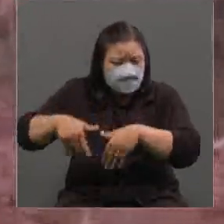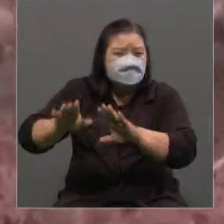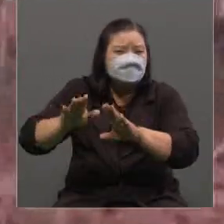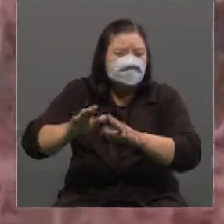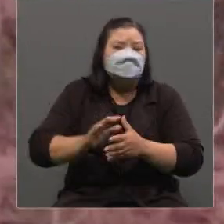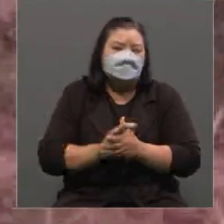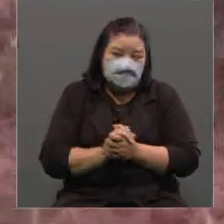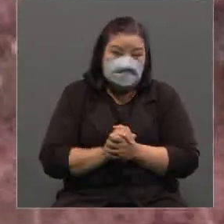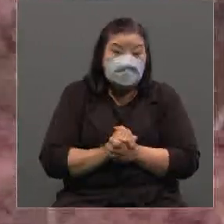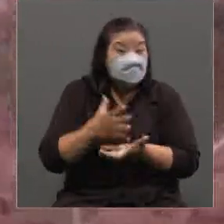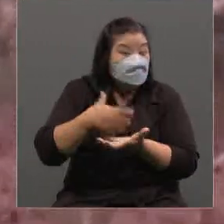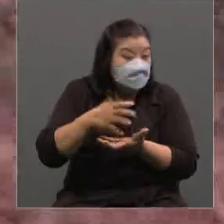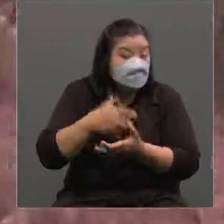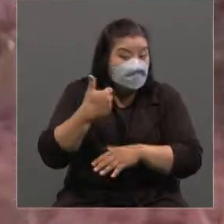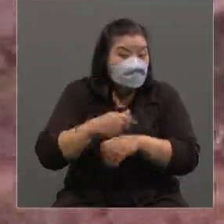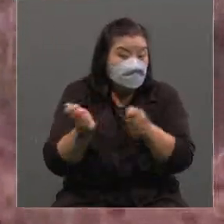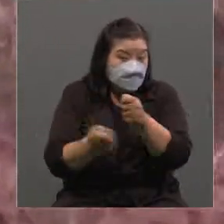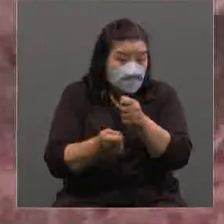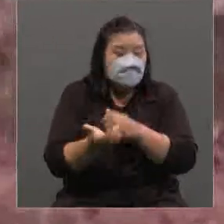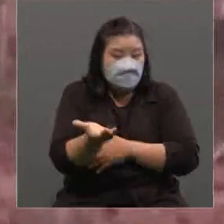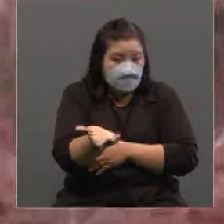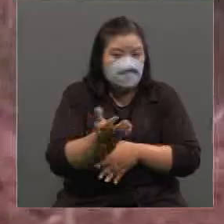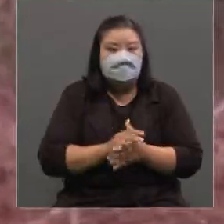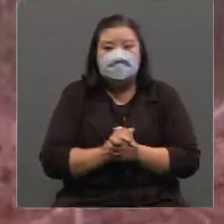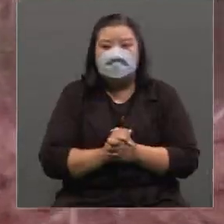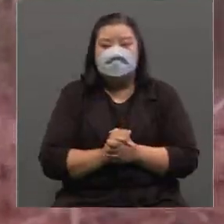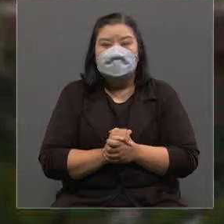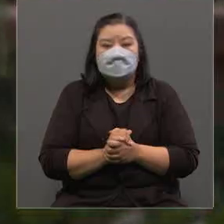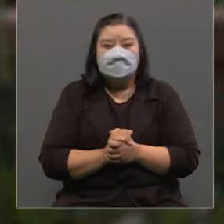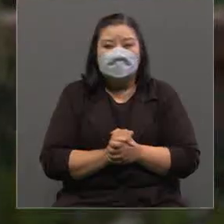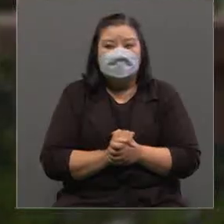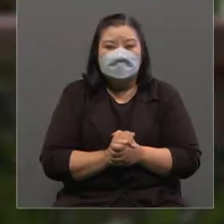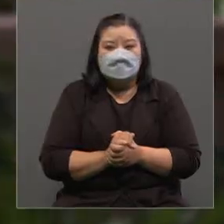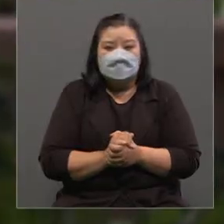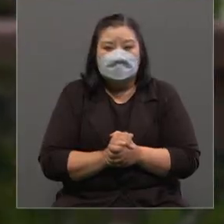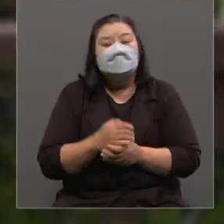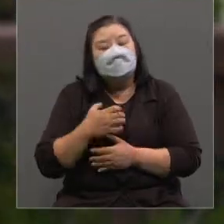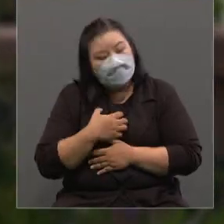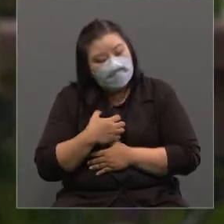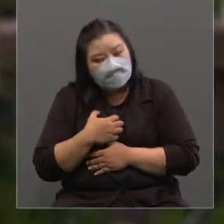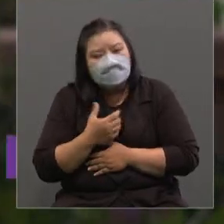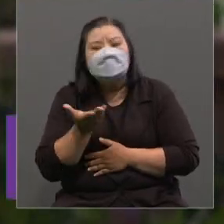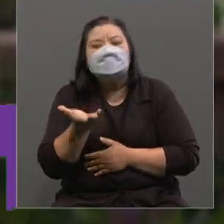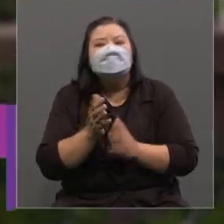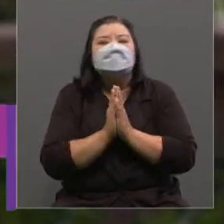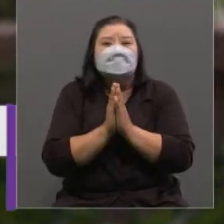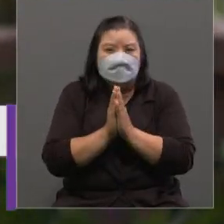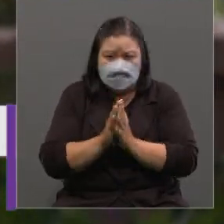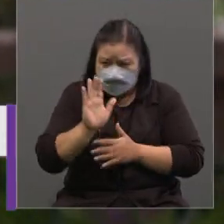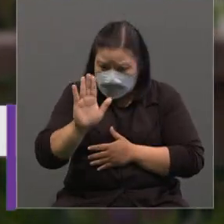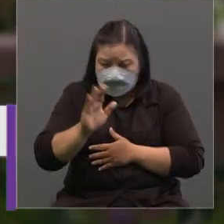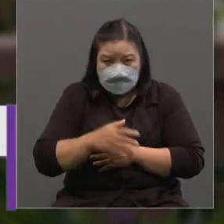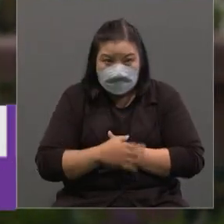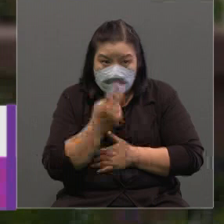อุทยานด้วยลองฟังเสียงผู้ใหญ่บ้านสันกำแพงดูครับกรุณาอย่าเข้าไปใกล้อย่าไปถ่ายรูปในระยะ